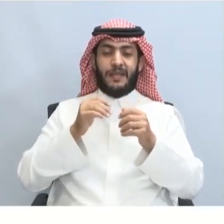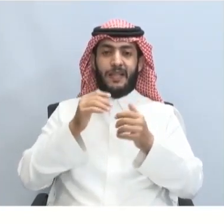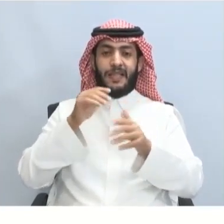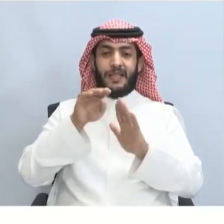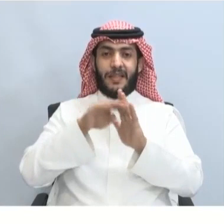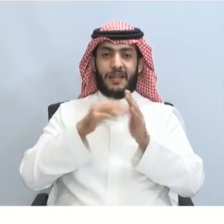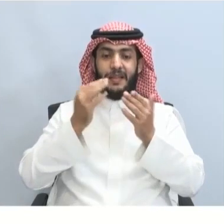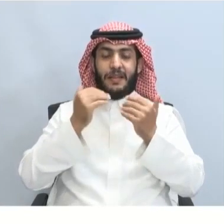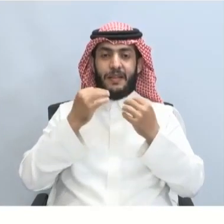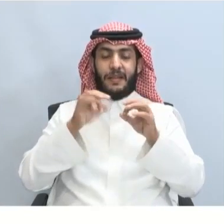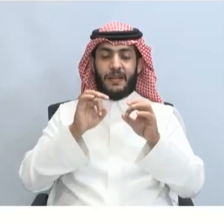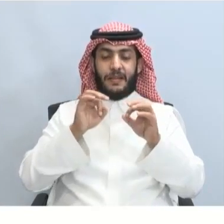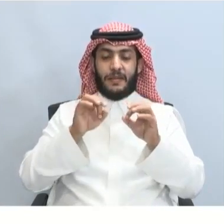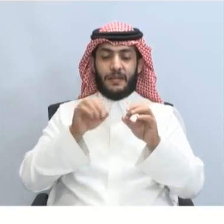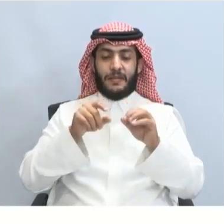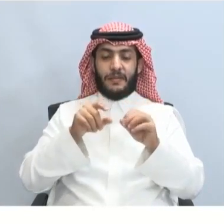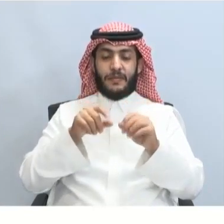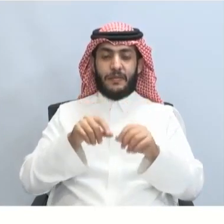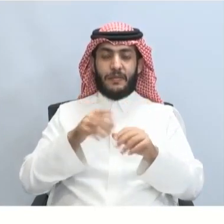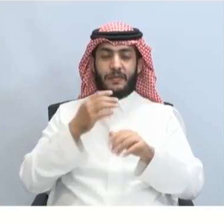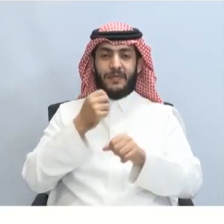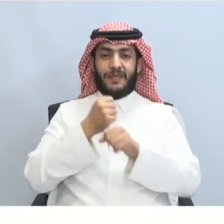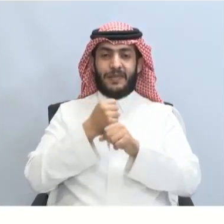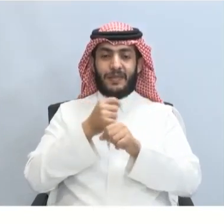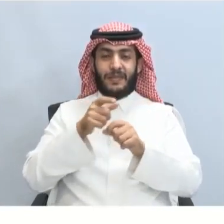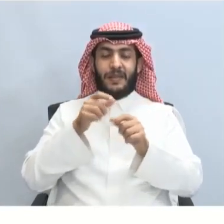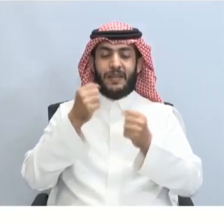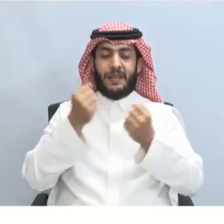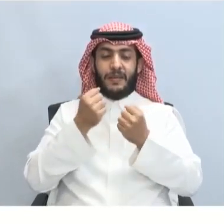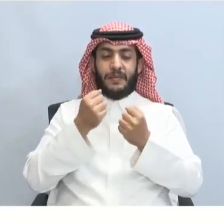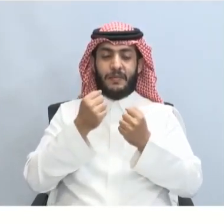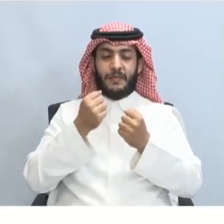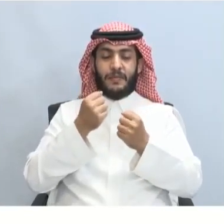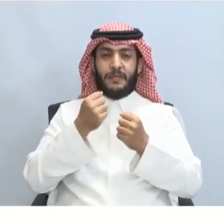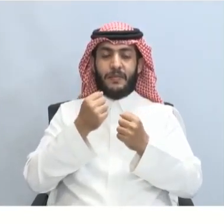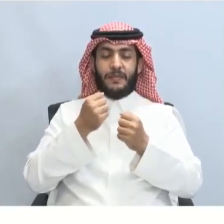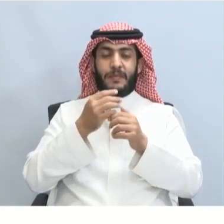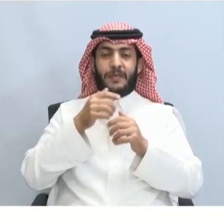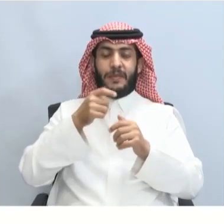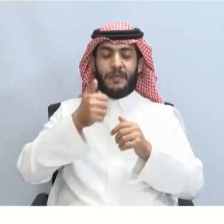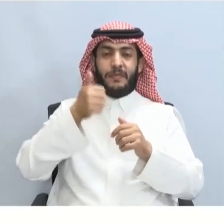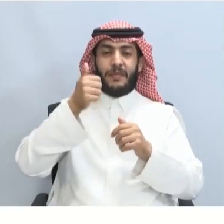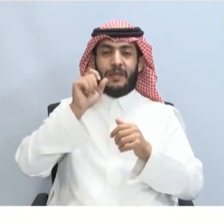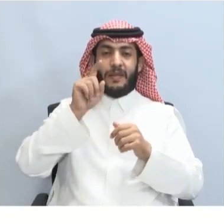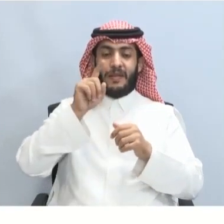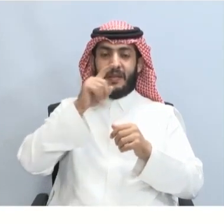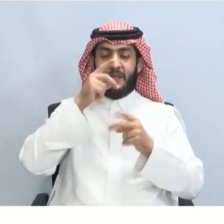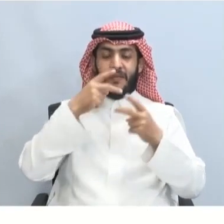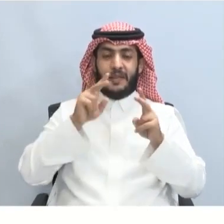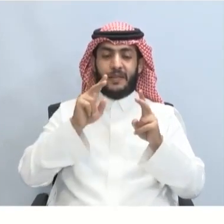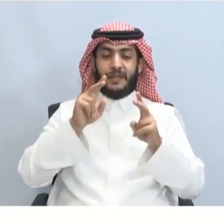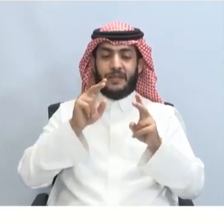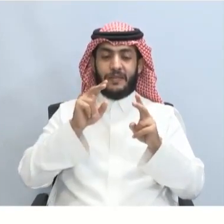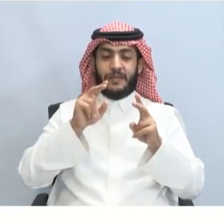داخل هذه هذا التدريب يجب عليك قبل ان تبدا